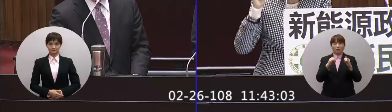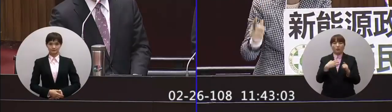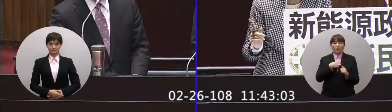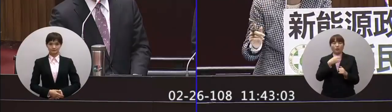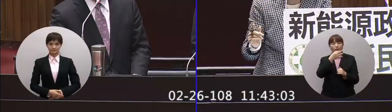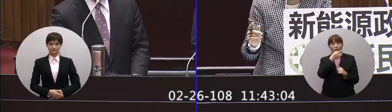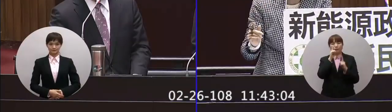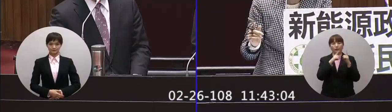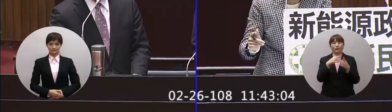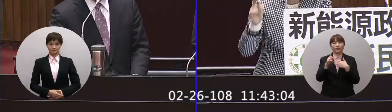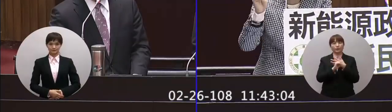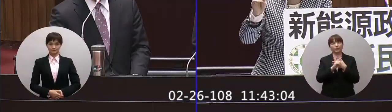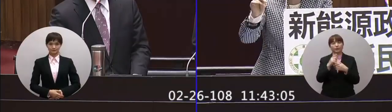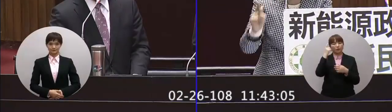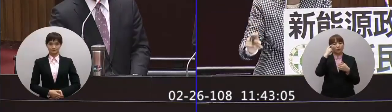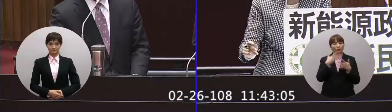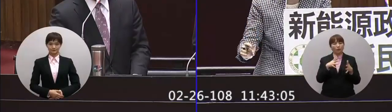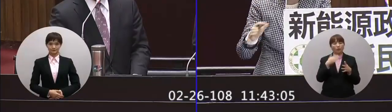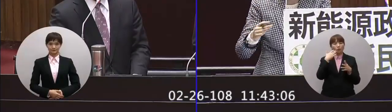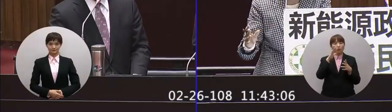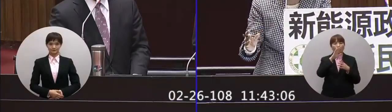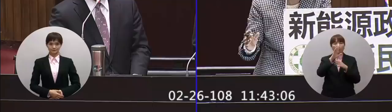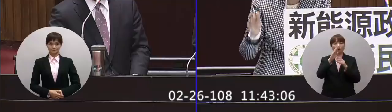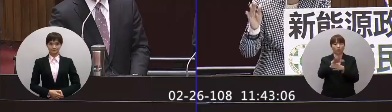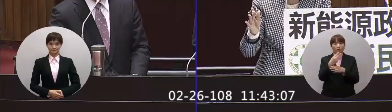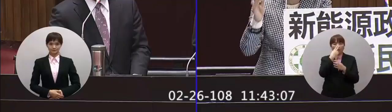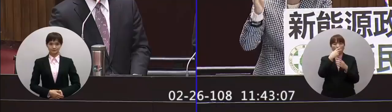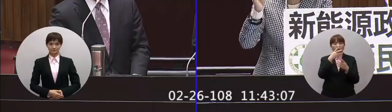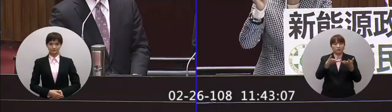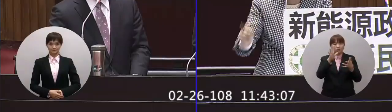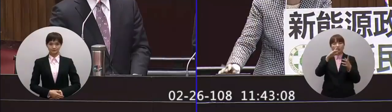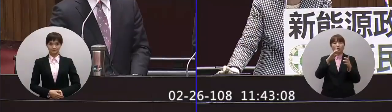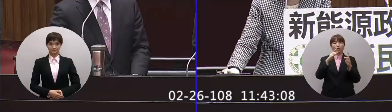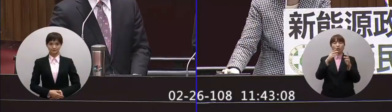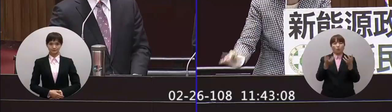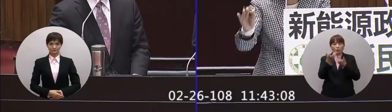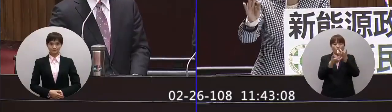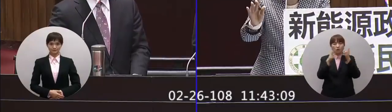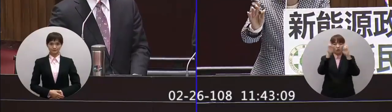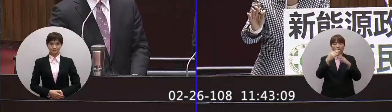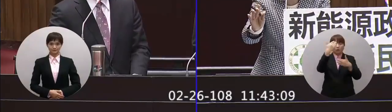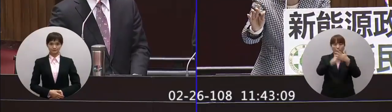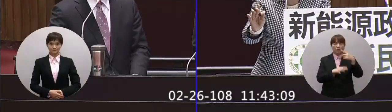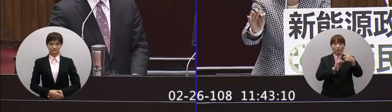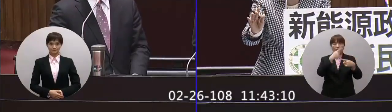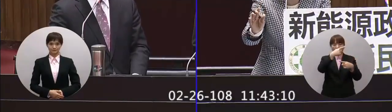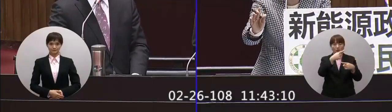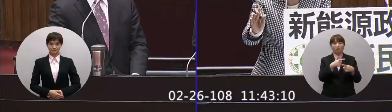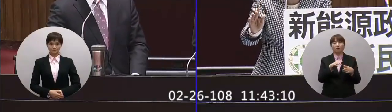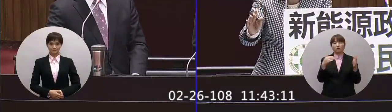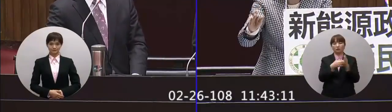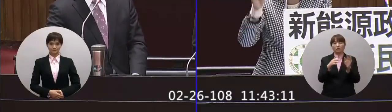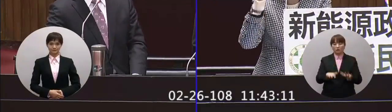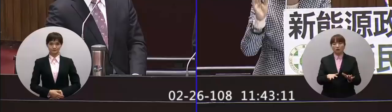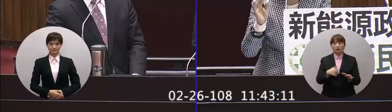担心、最焦虑的。所以每一个跟空污议题有关的都通过了，包括火力要降载1%。结果你们现在提出来是什么样的措